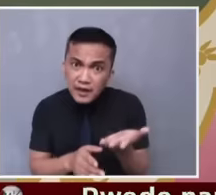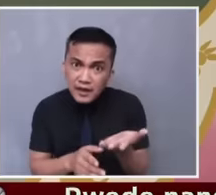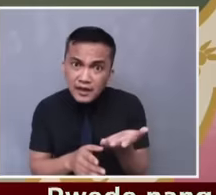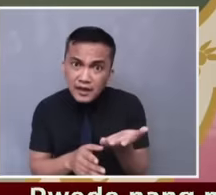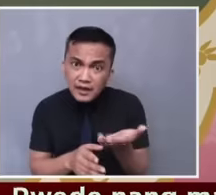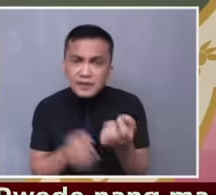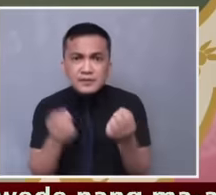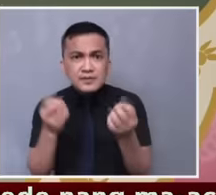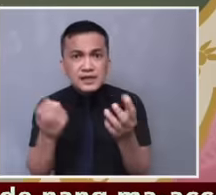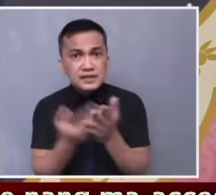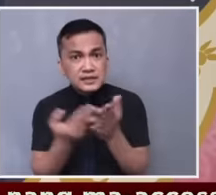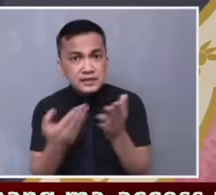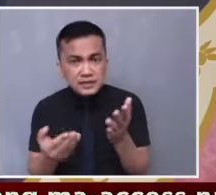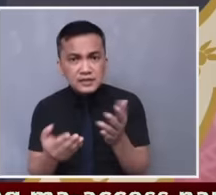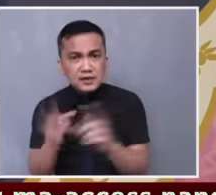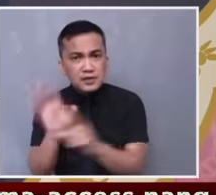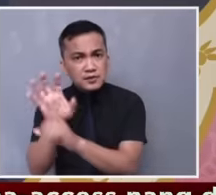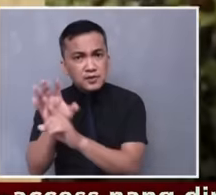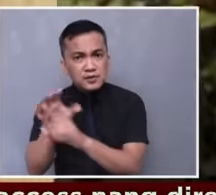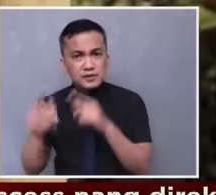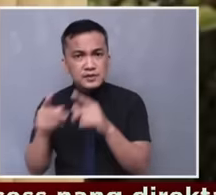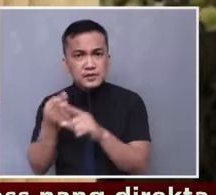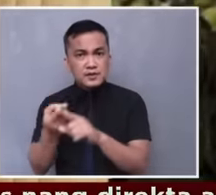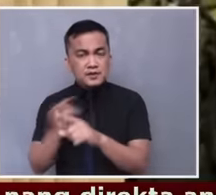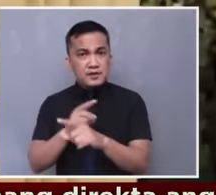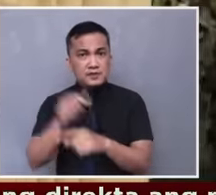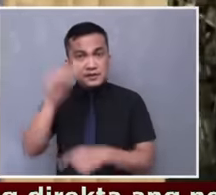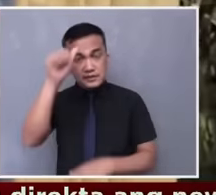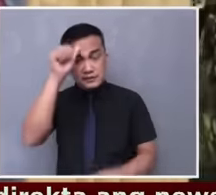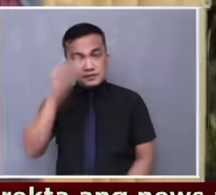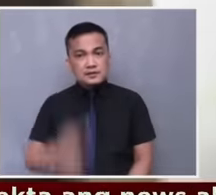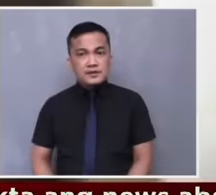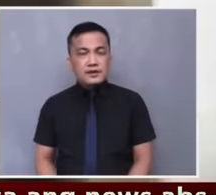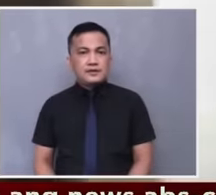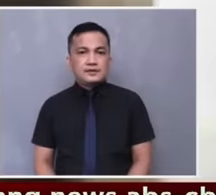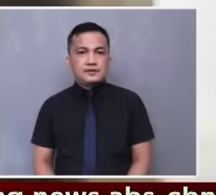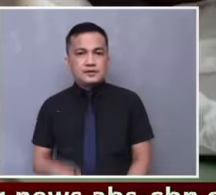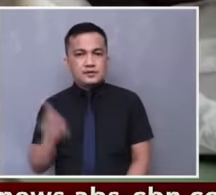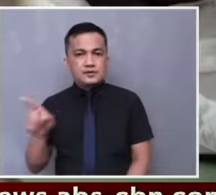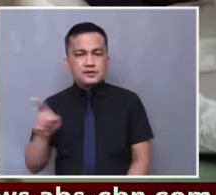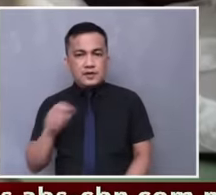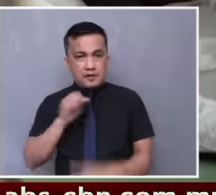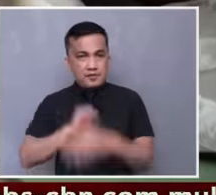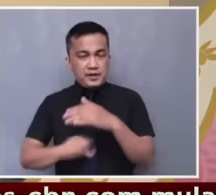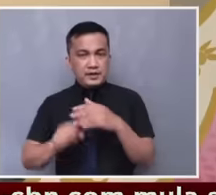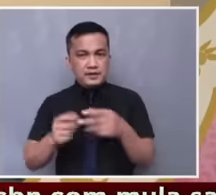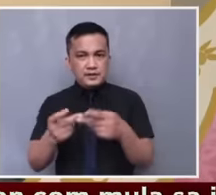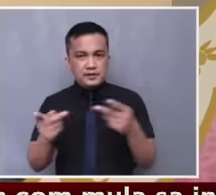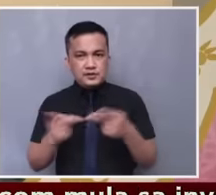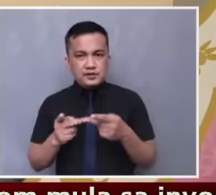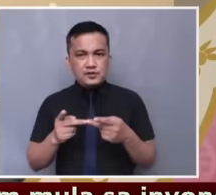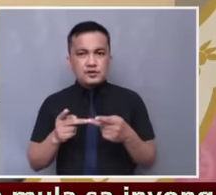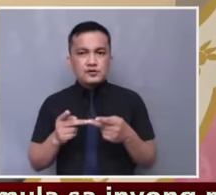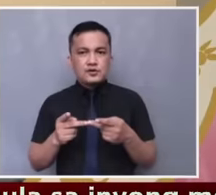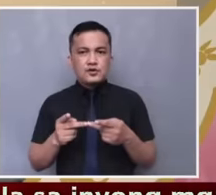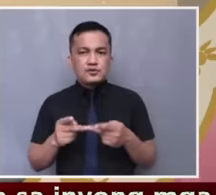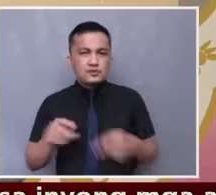at kilalang tao ang nagmula sa India? Ito ang birthplace ng yoga na isa